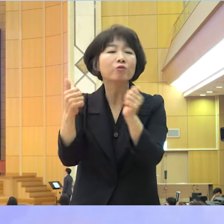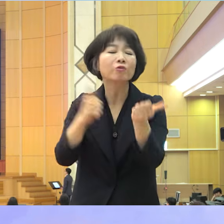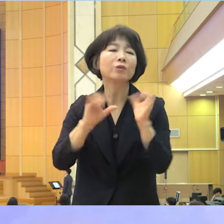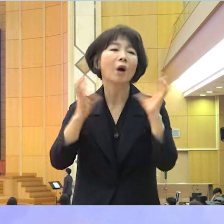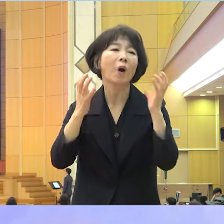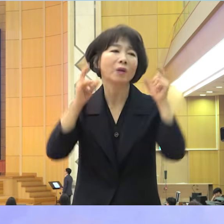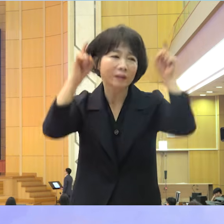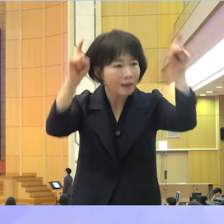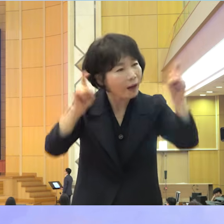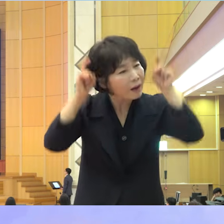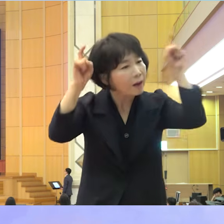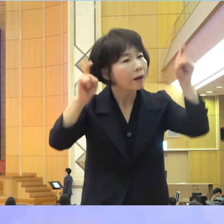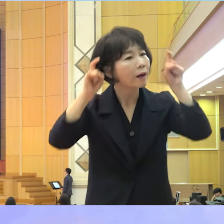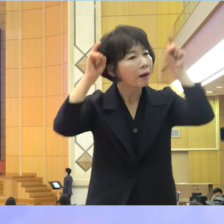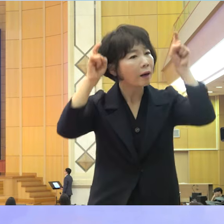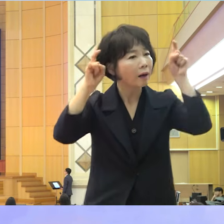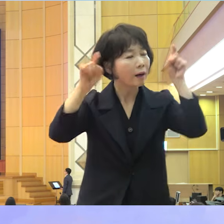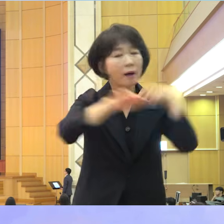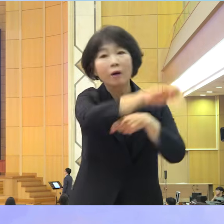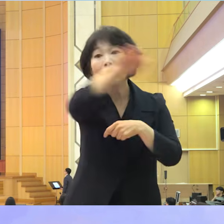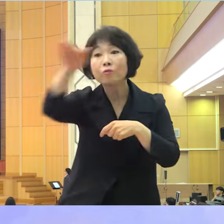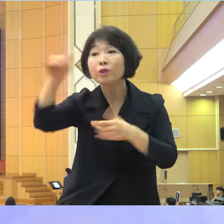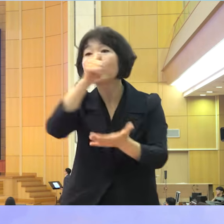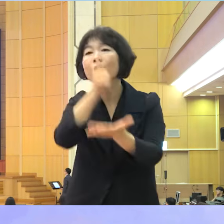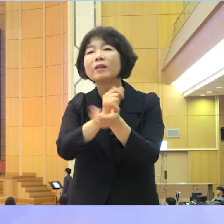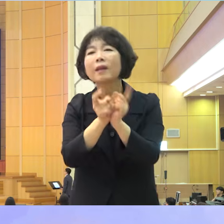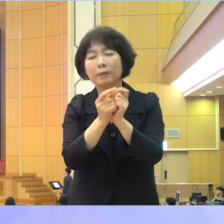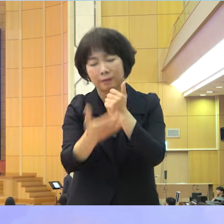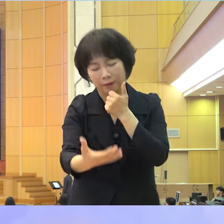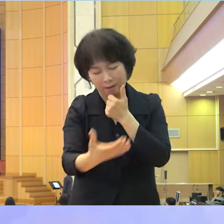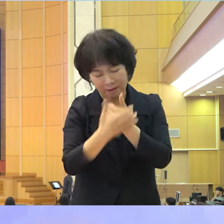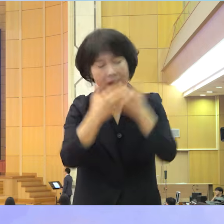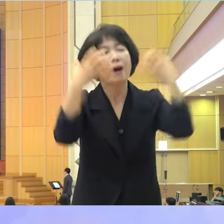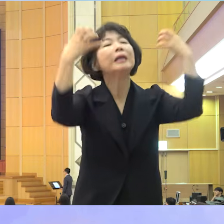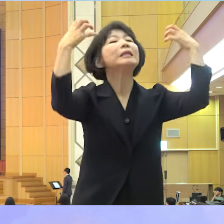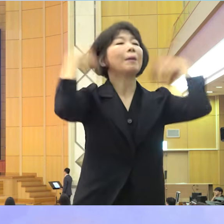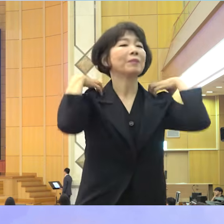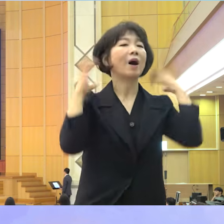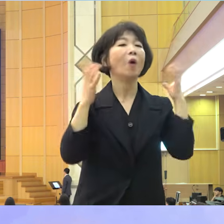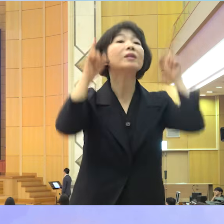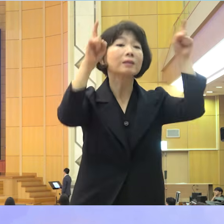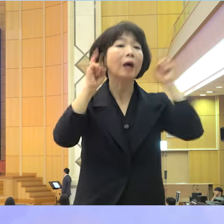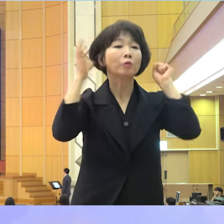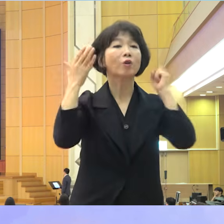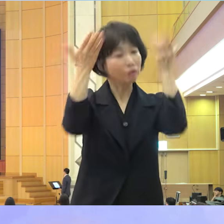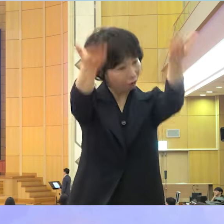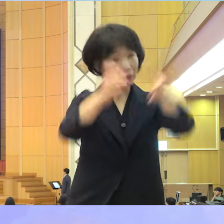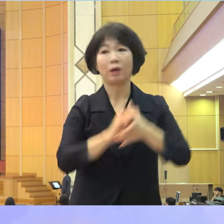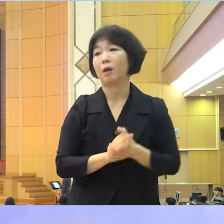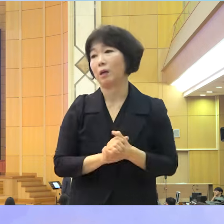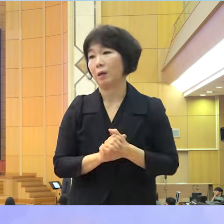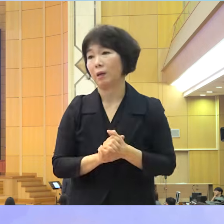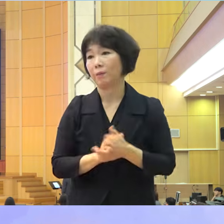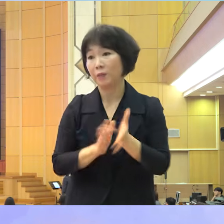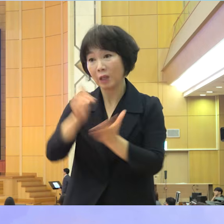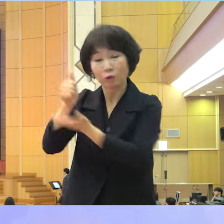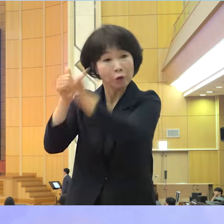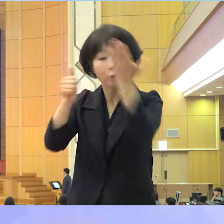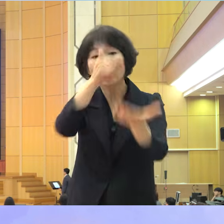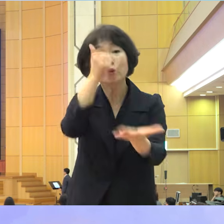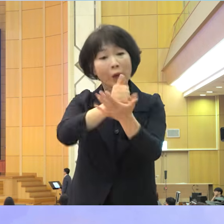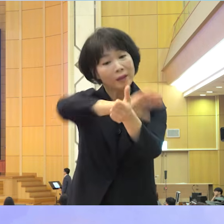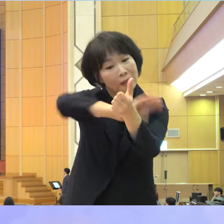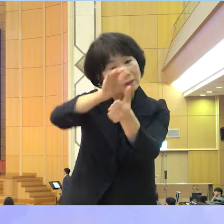예수 내 죄를 담당하사, 그거잖아요. 이걸 여러분 아셔야 돼요. 그래서